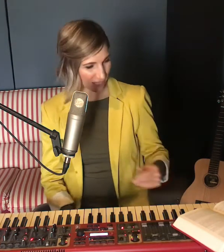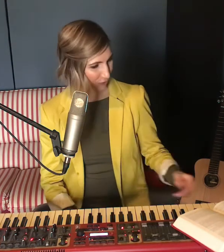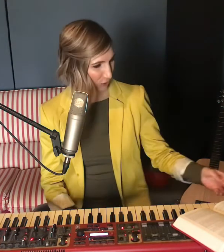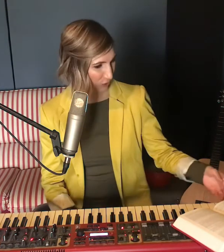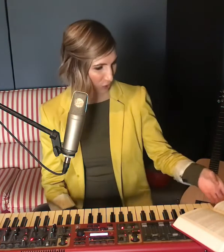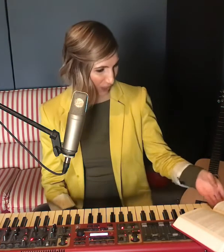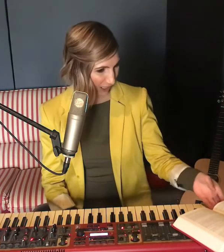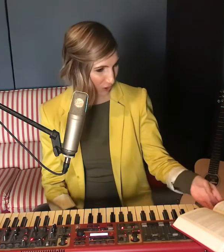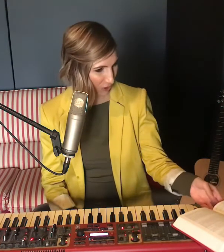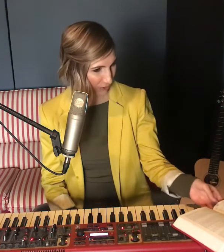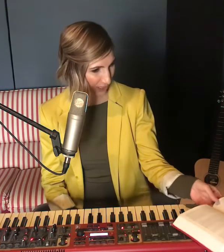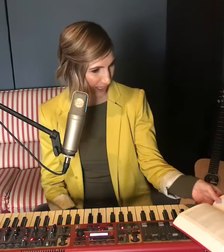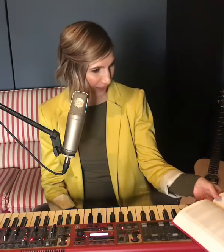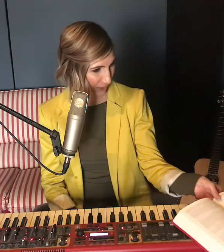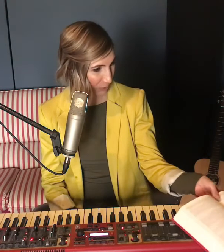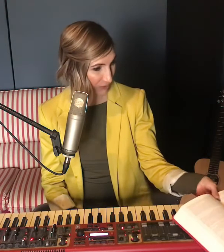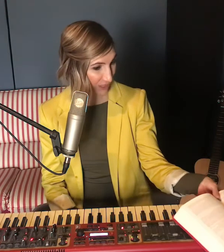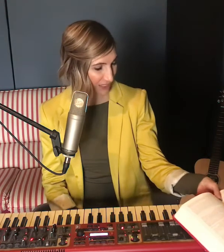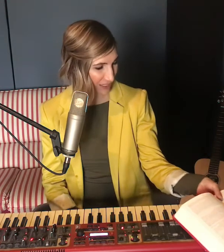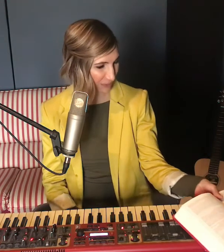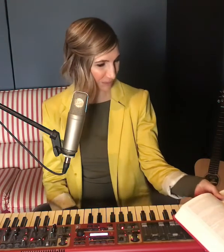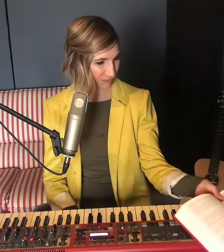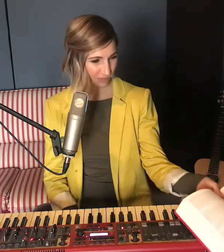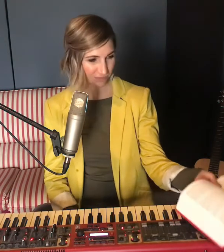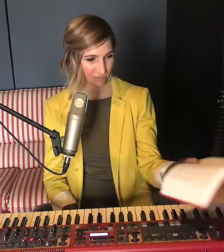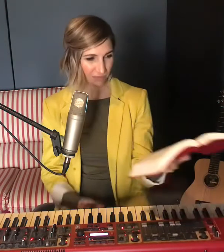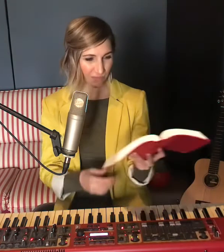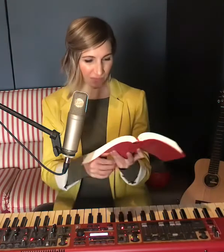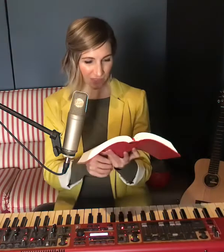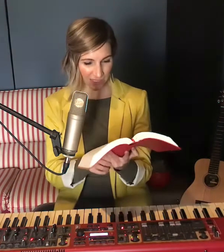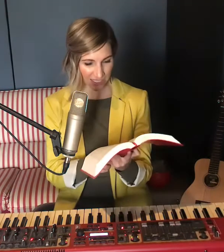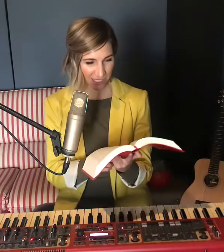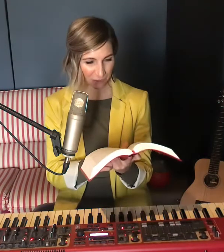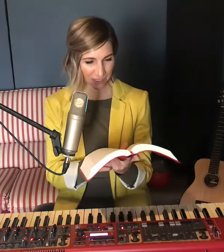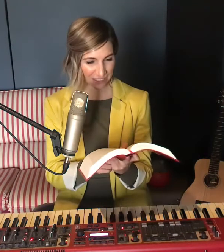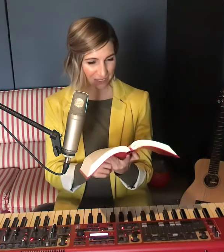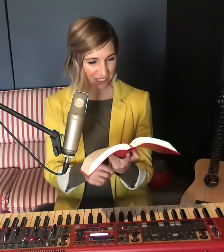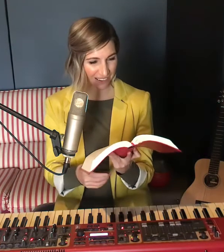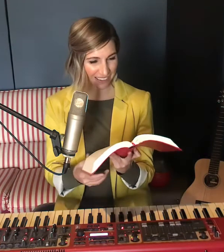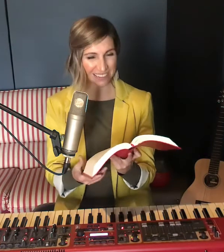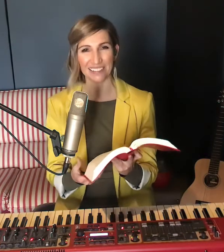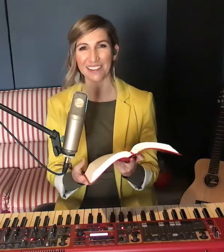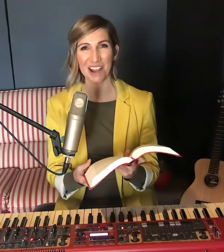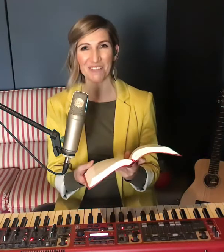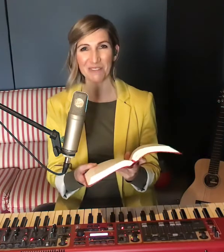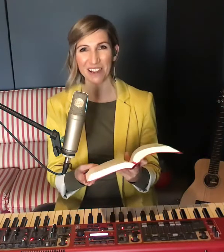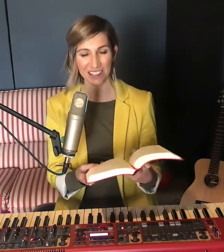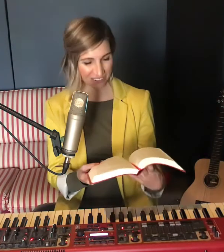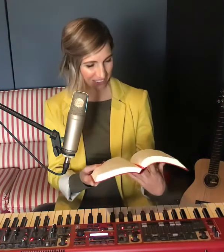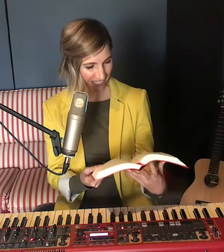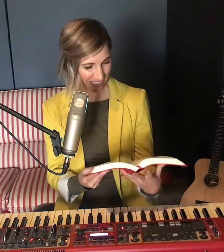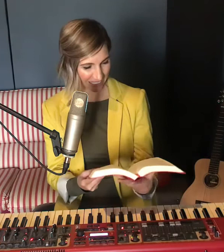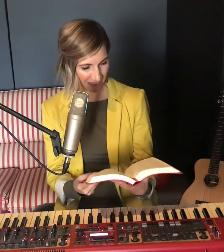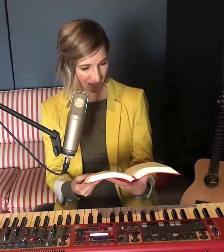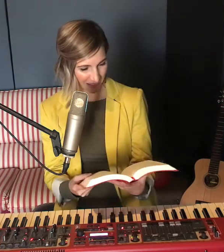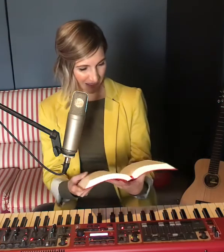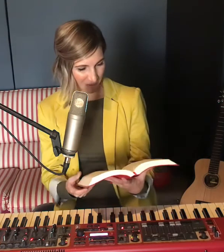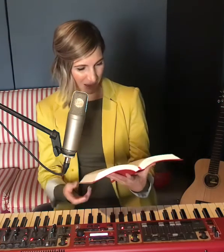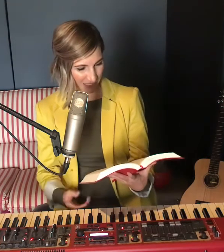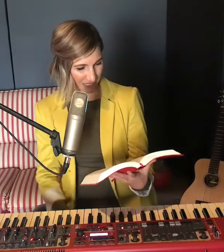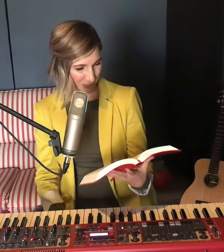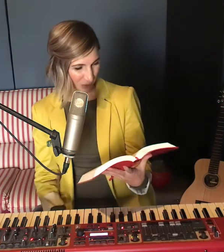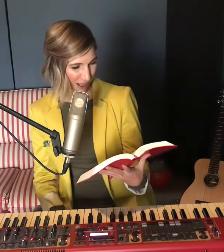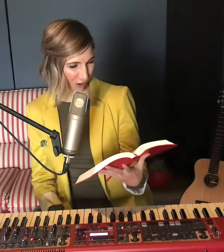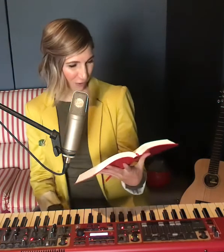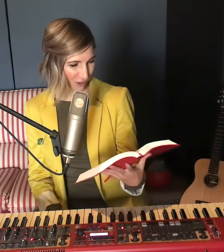Jesus vertel vir ons hoe hy graag wil hê dit moet wees. Is 'n skrifgedeelte wat julle allemaal baie goed ken,